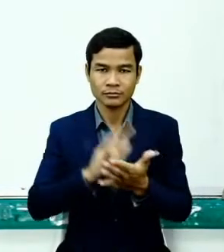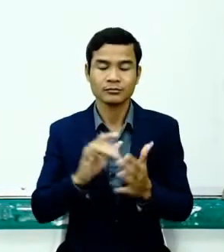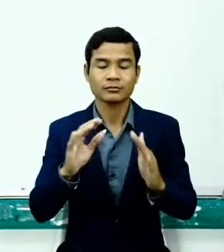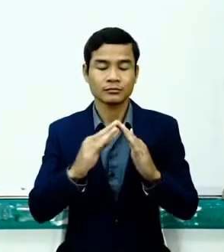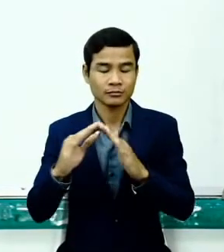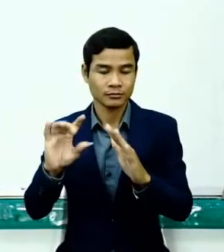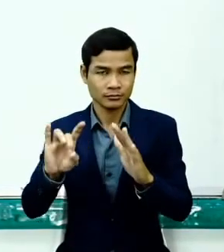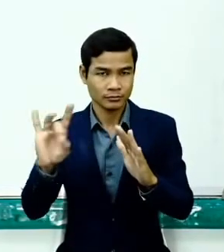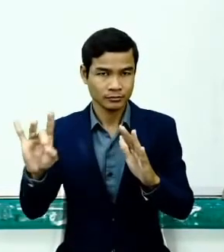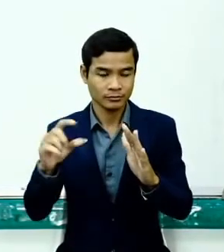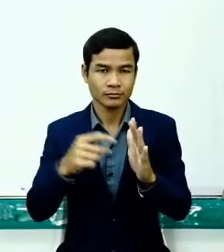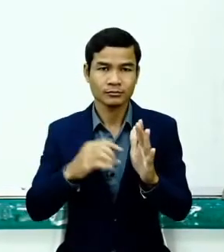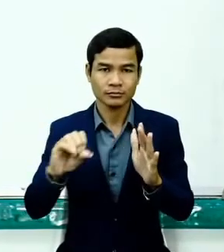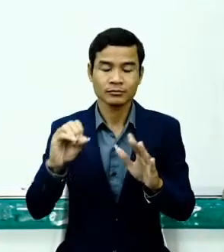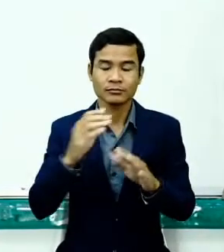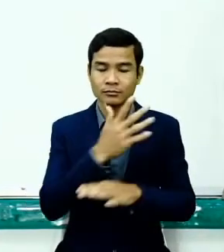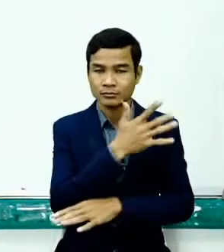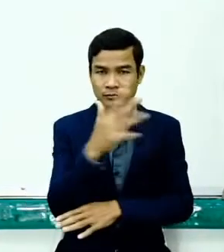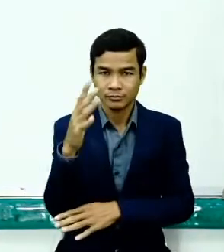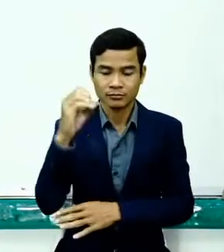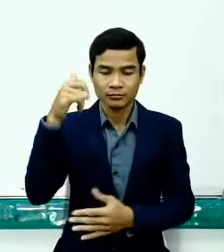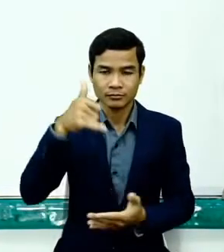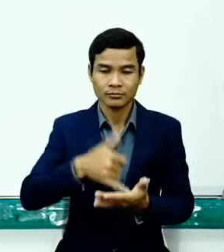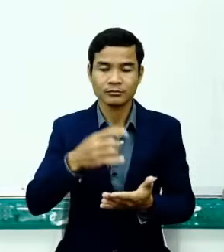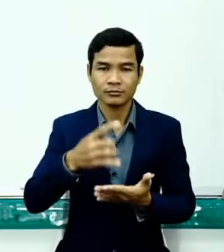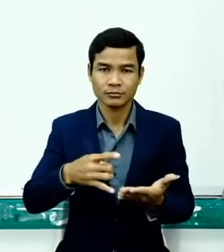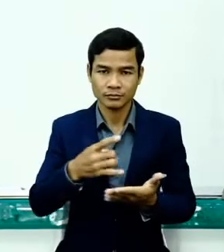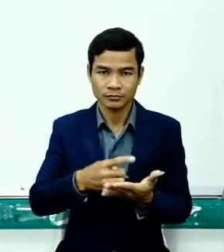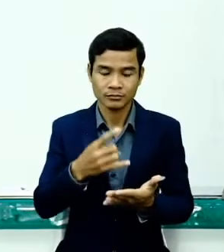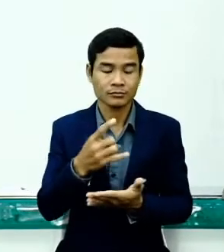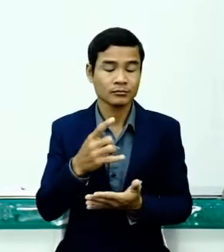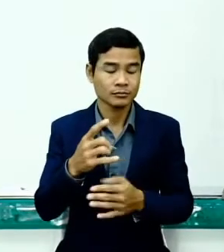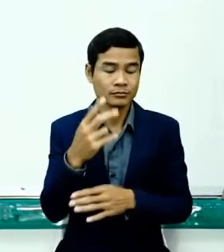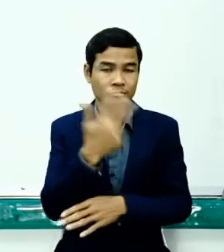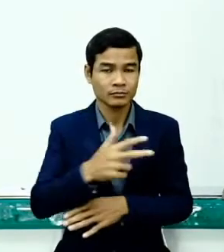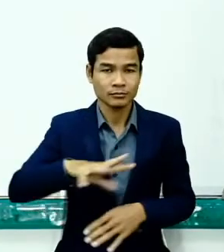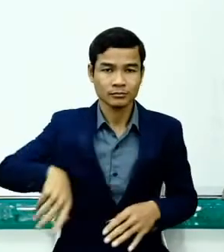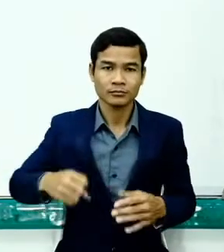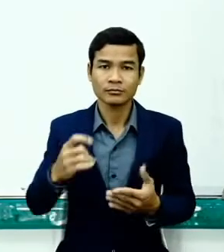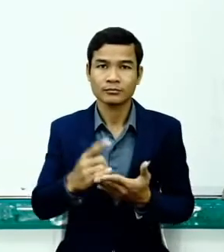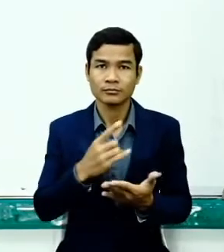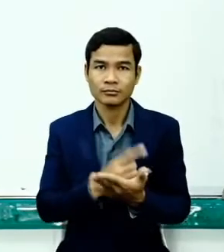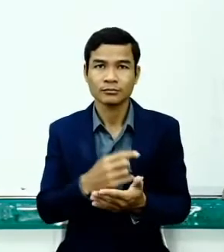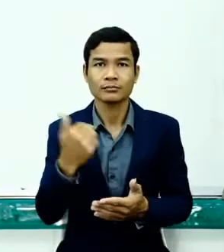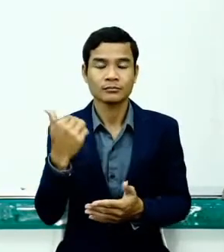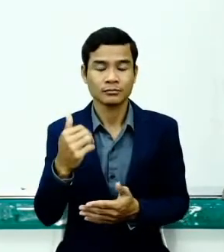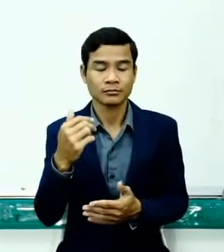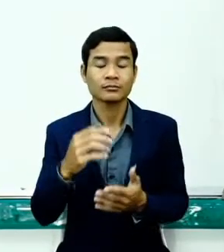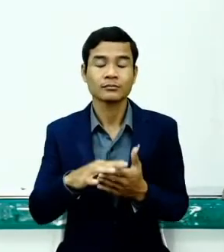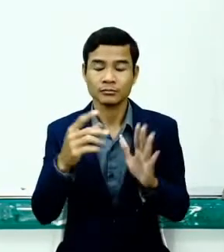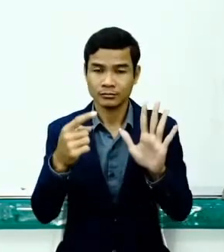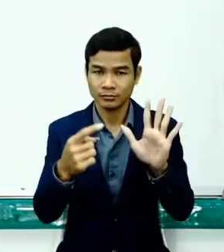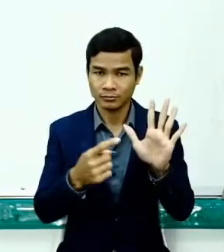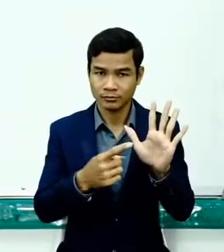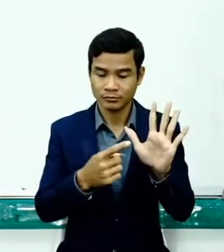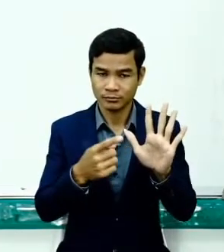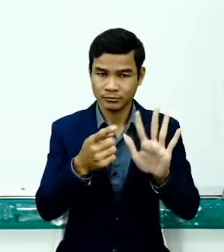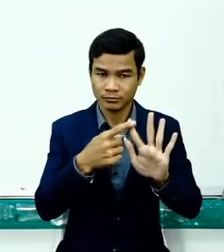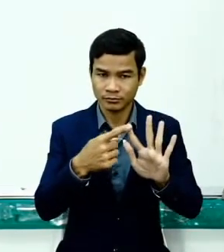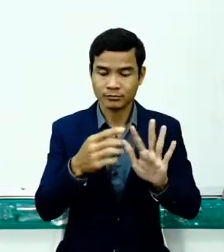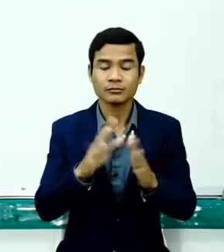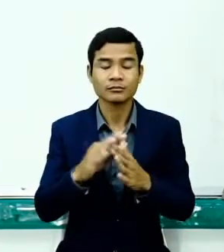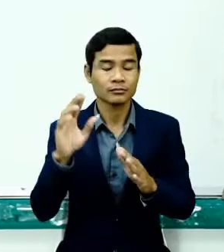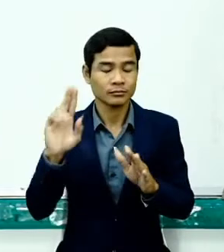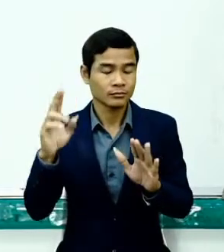prevain. Tiny link yum man look yog mok with jeep his a command and ingredient topi tangai monk, merin, sra ai, so e,